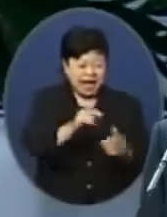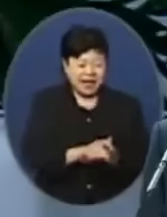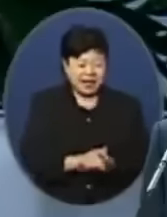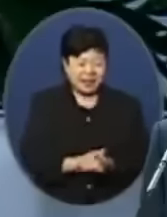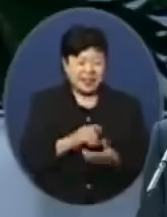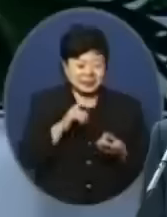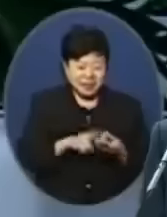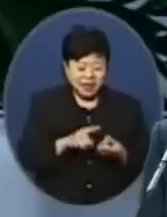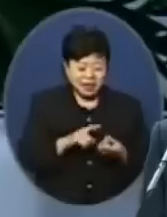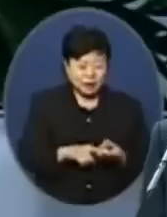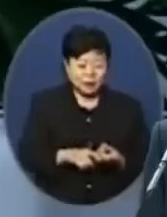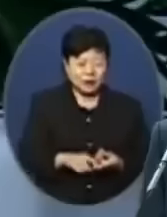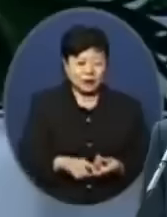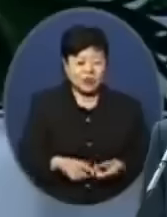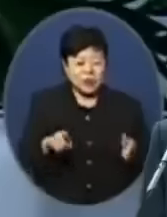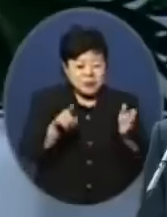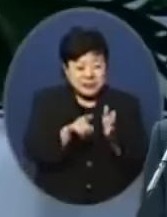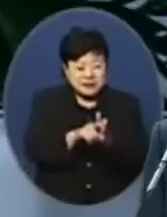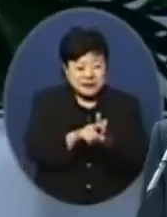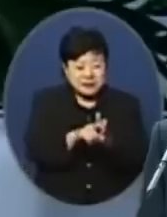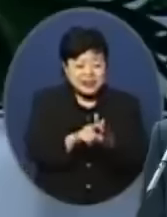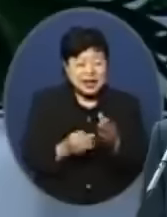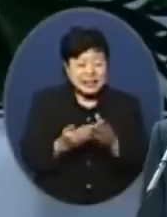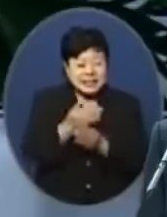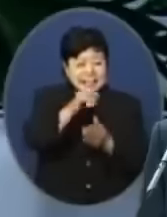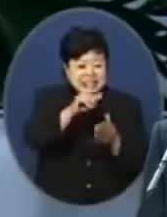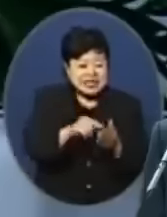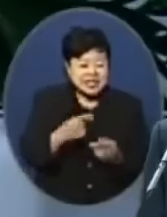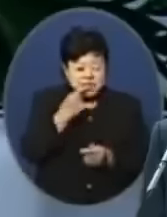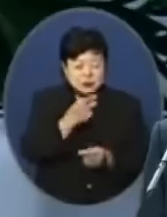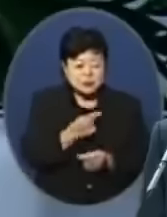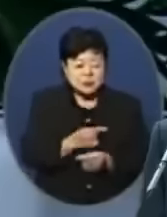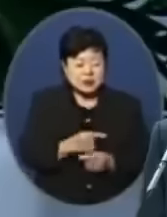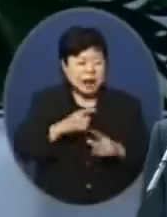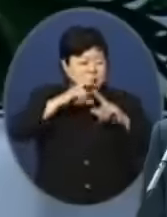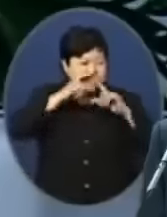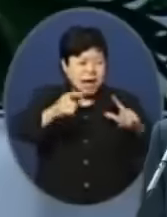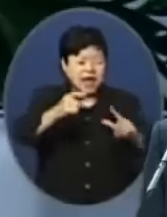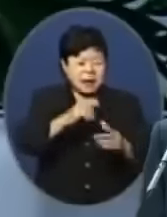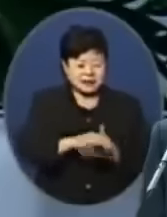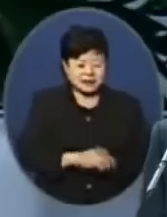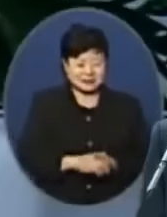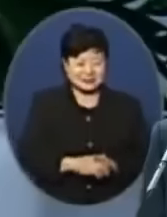그런 것처럼 여러분도 믿음이 생겨나면 입술로 말을 하십시오.